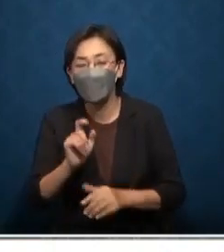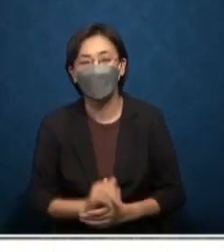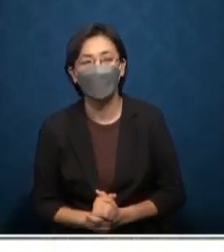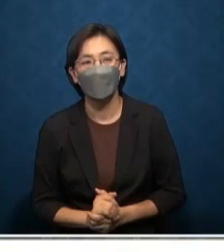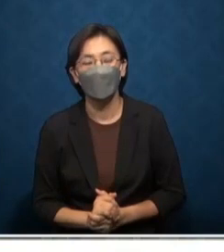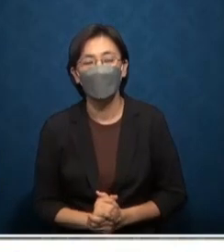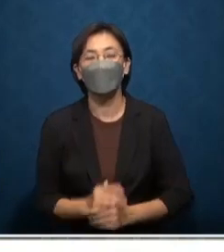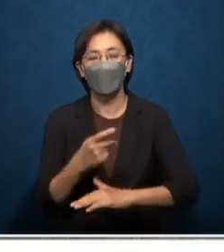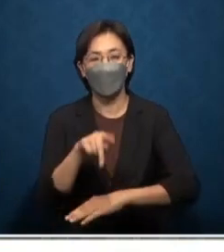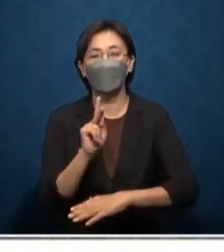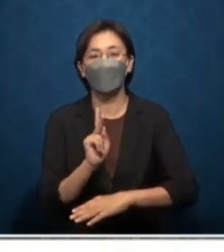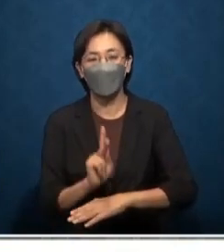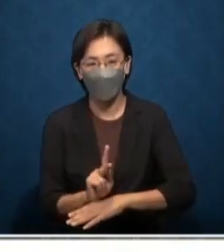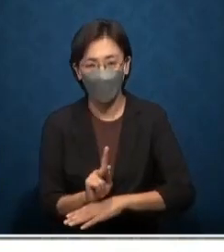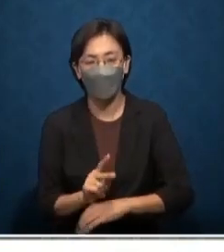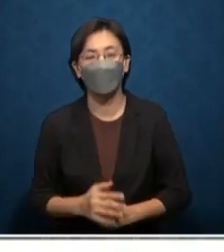แตท่านประทานครับ